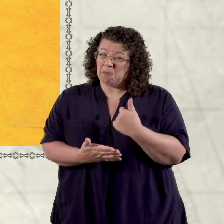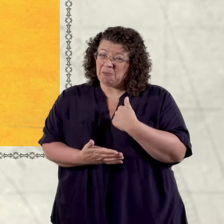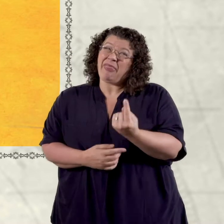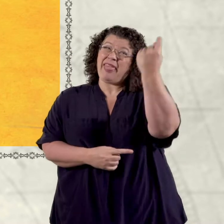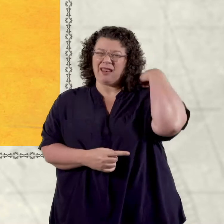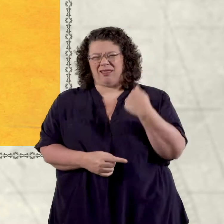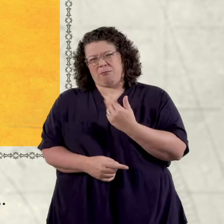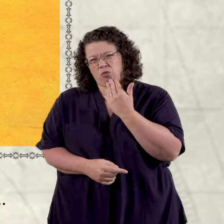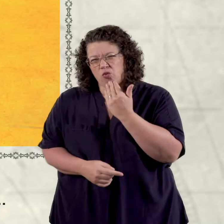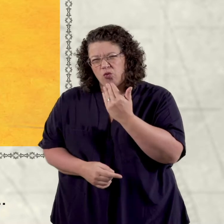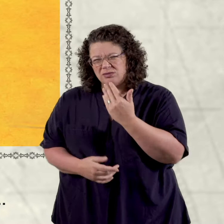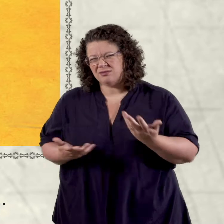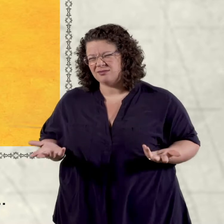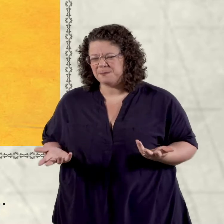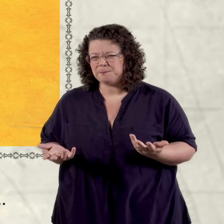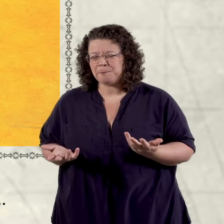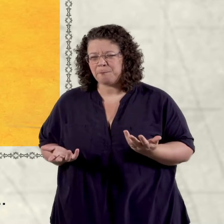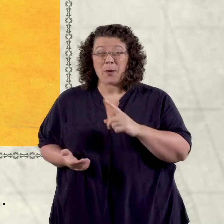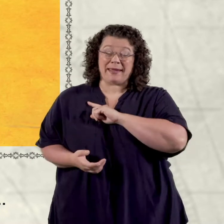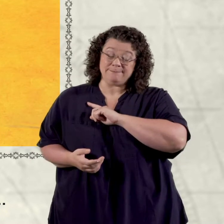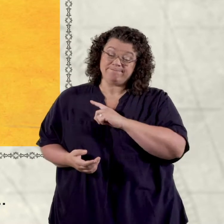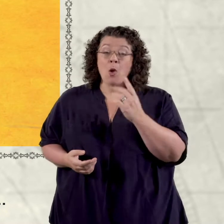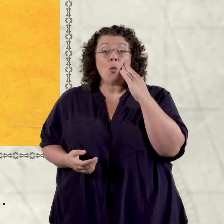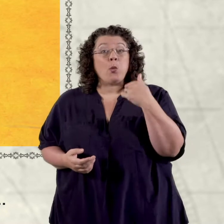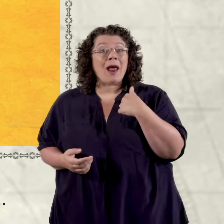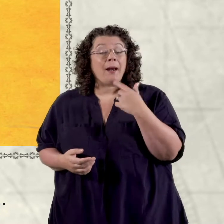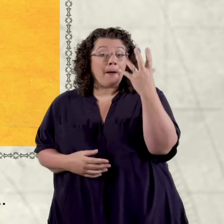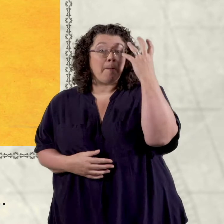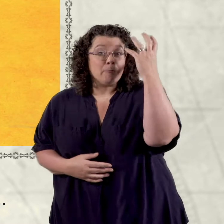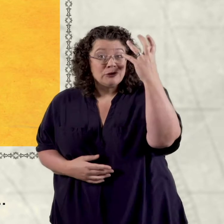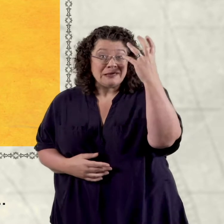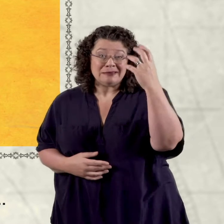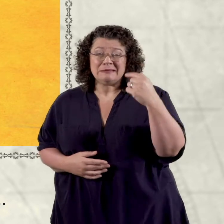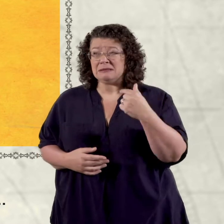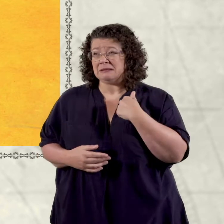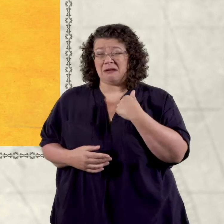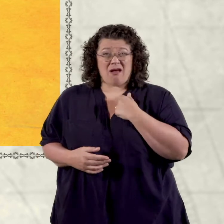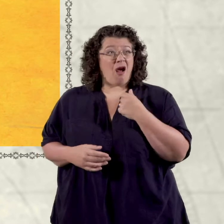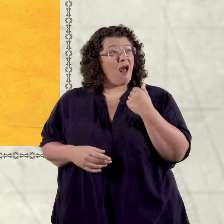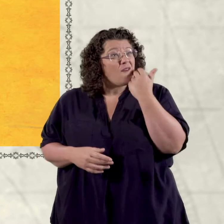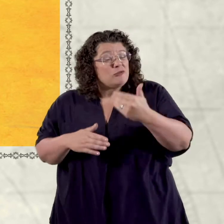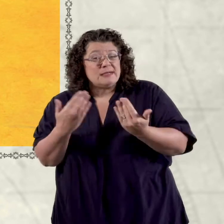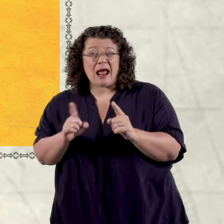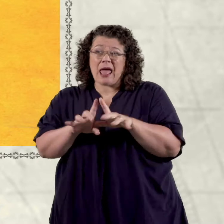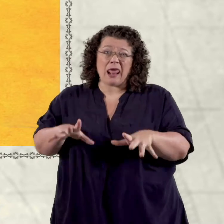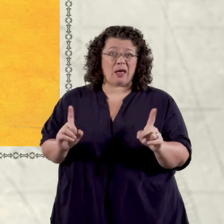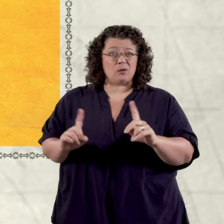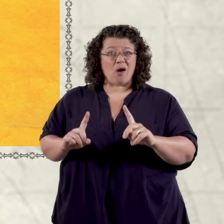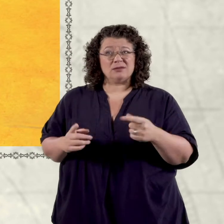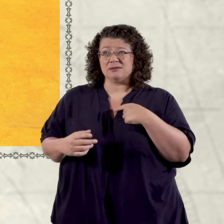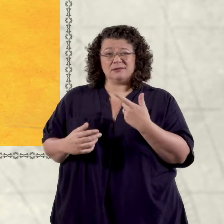bod. Chi'n gweld, pam o'n i'n dywysog, roedd y mywyd i yn llawn brwydro.